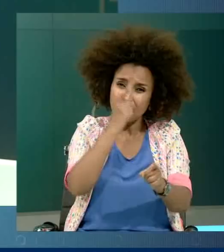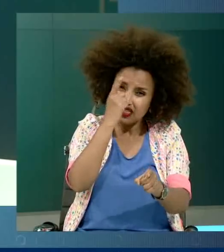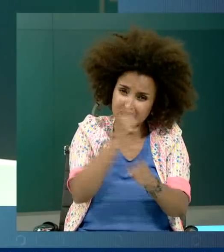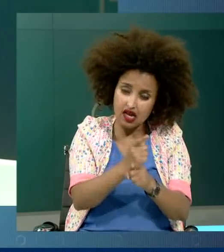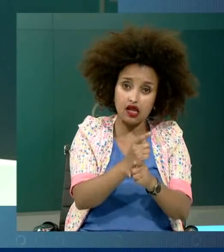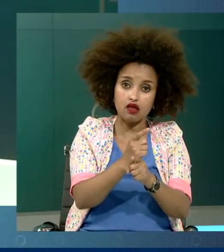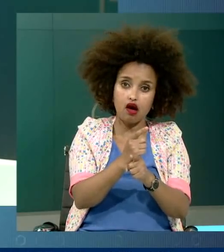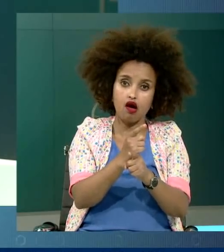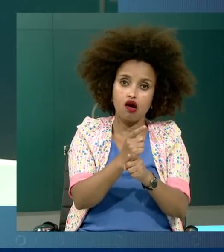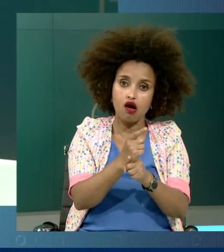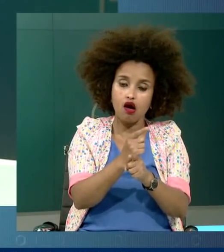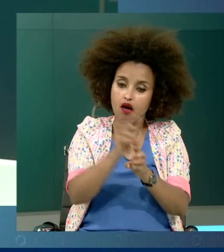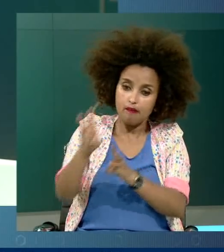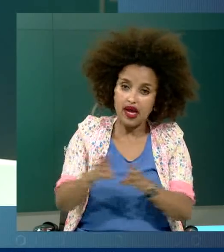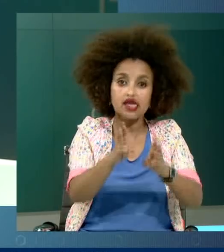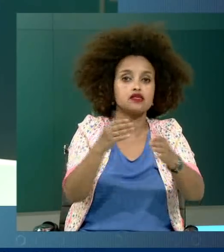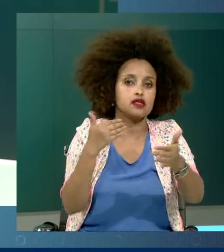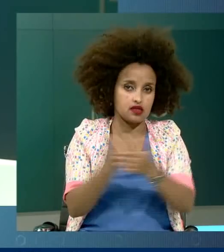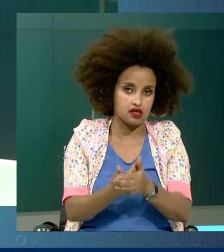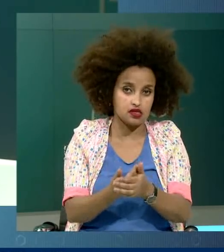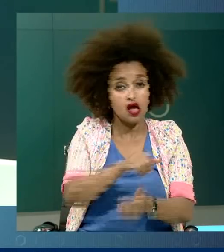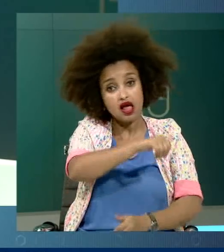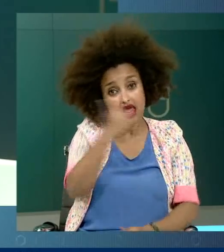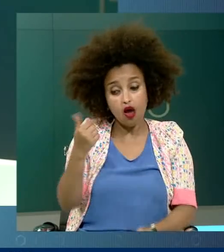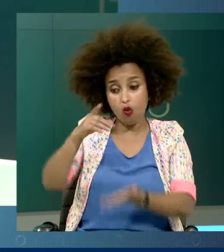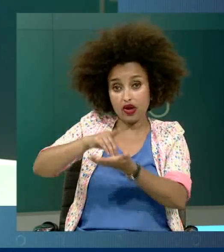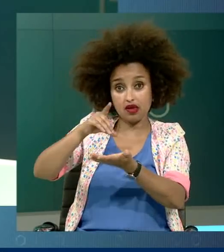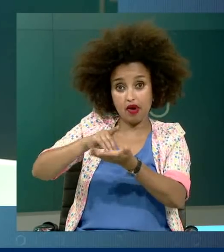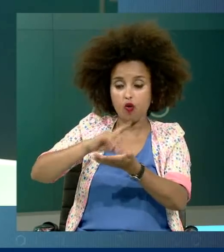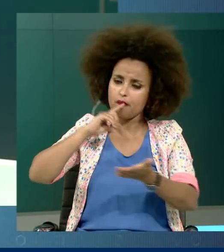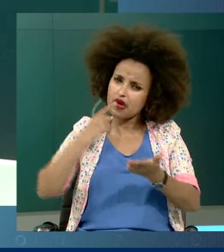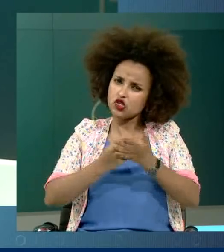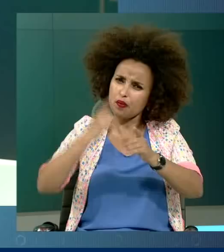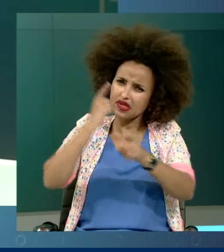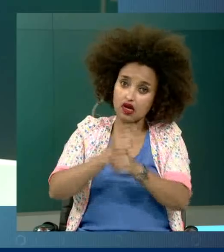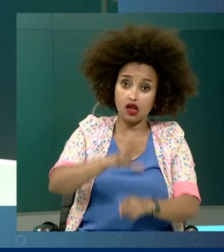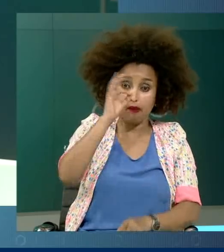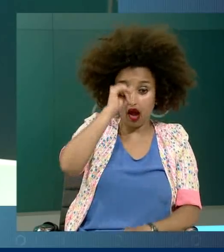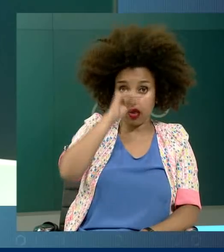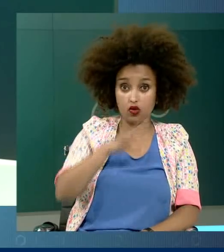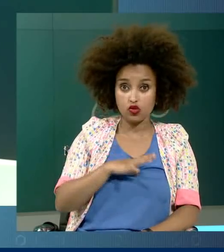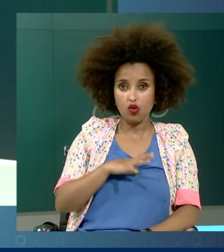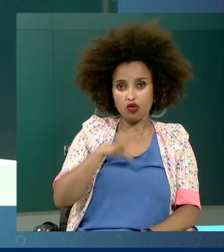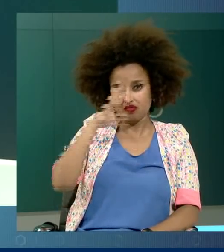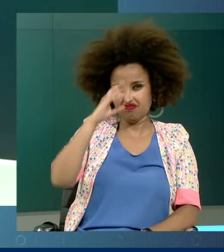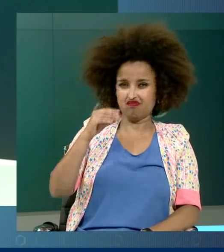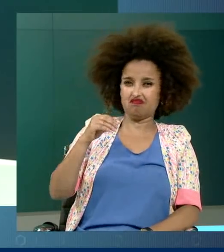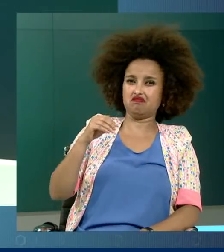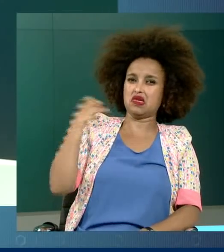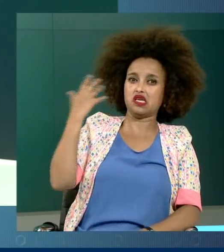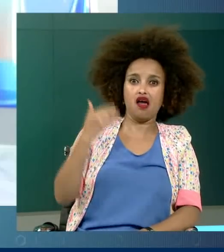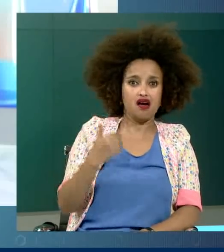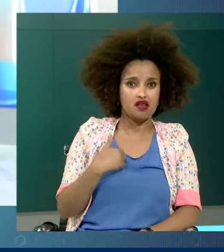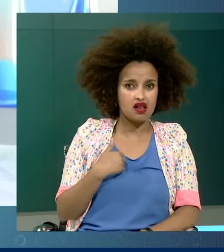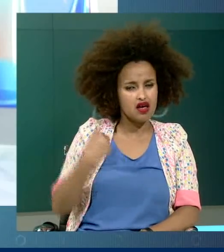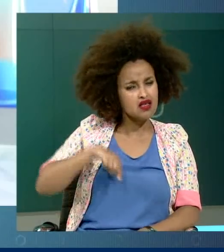ትክክለኛ በሆነ አዘጋገብ እንዲደርስ፣ ሌላው ደግሞ እዚህም ላለው ከተማ ላይ መረጃውን በትክክል ለሚያገኘው ሰው ደግሞ መዘናጋት አለ። እኛ